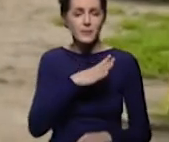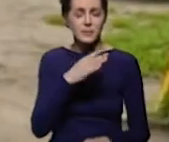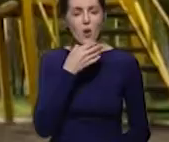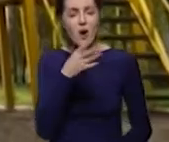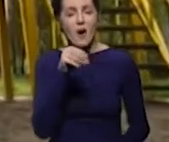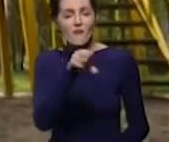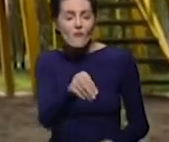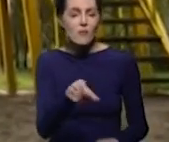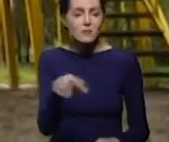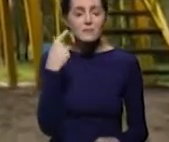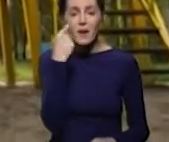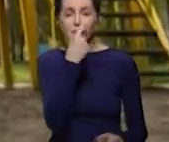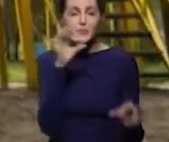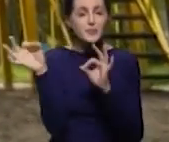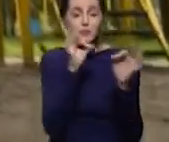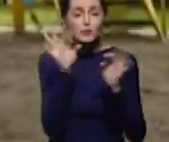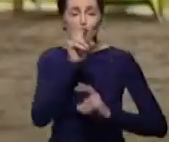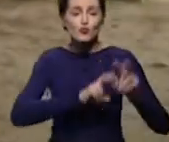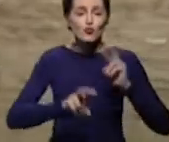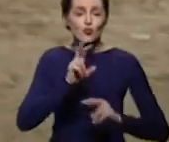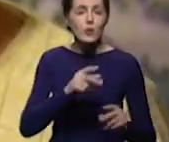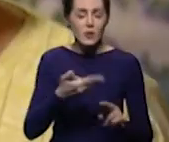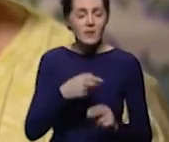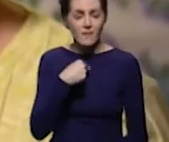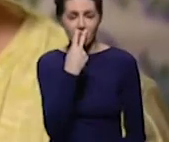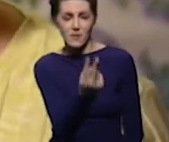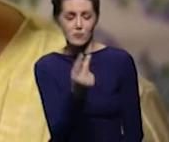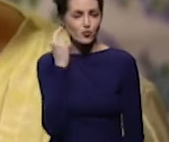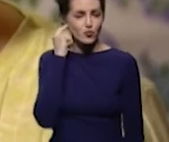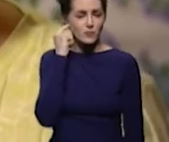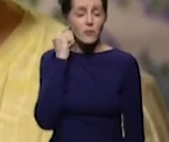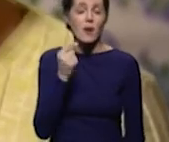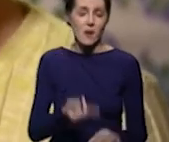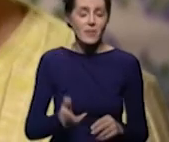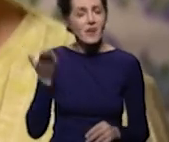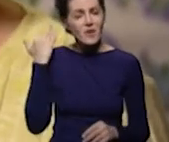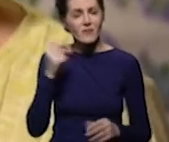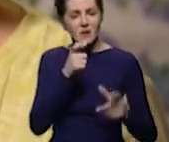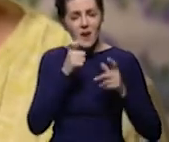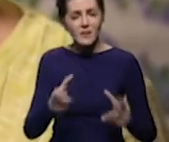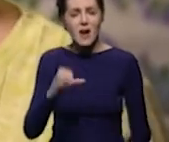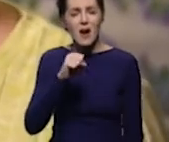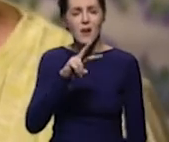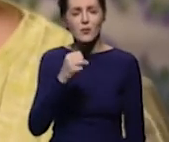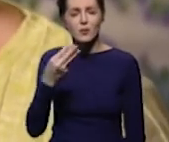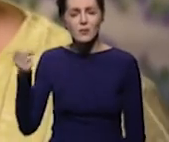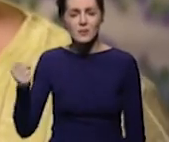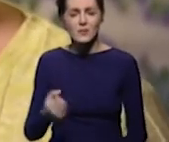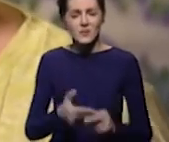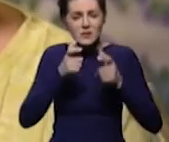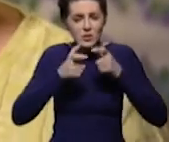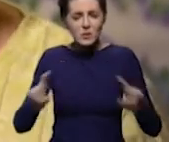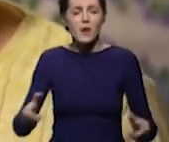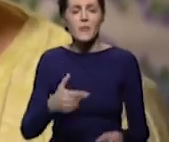звертаюся, у нього глазки забігали, і я бачу, що він слышить. Чтобы он меня услышал раньше, я «Алёша, Алёшка!»